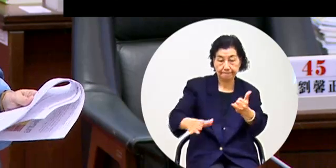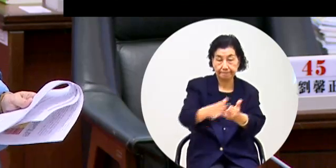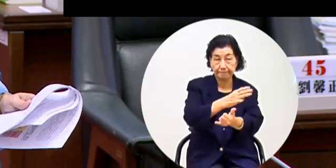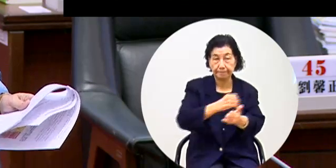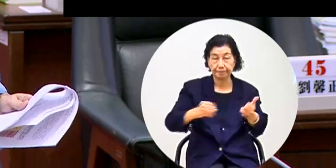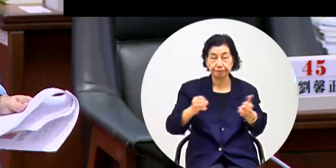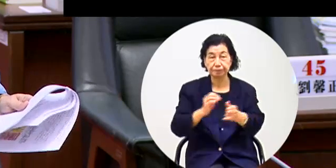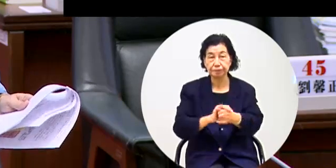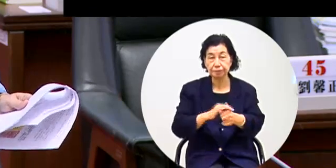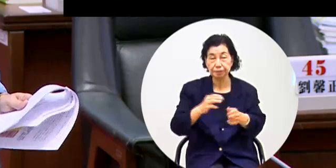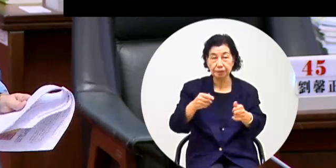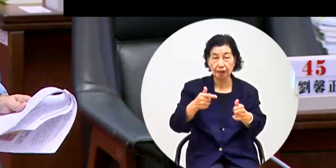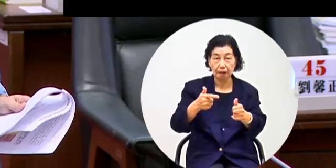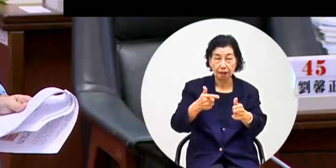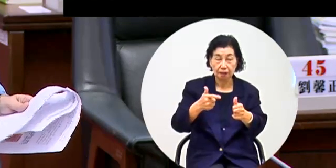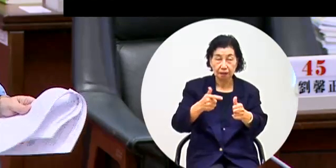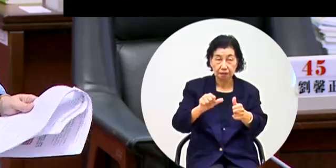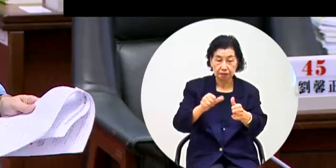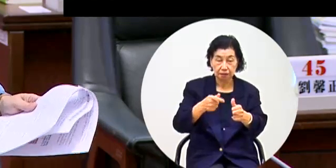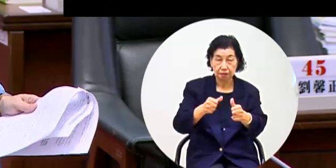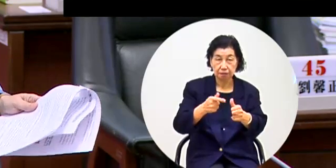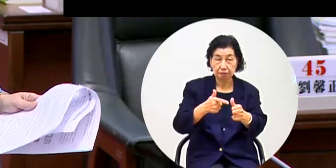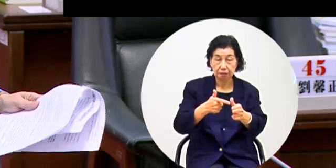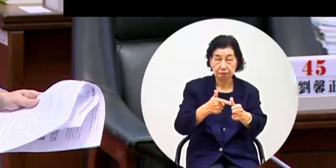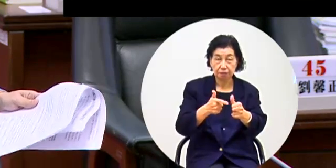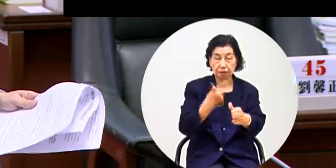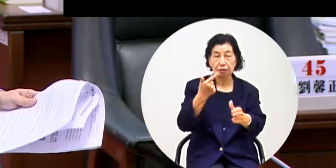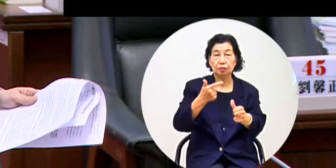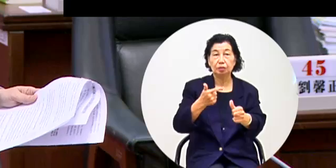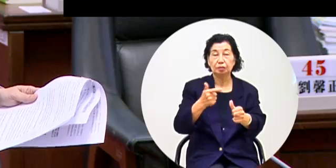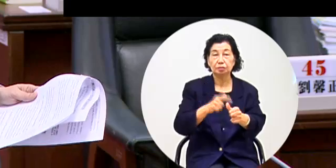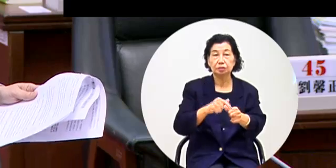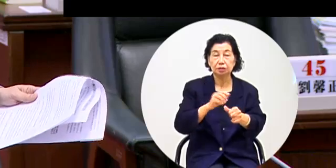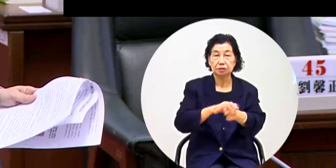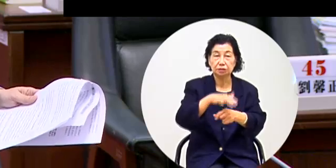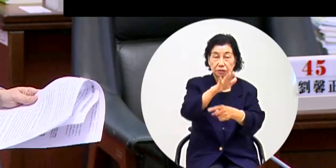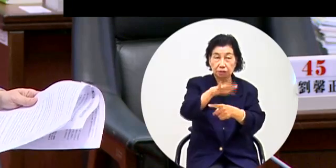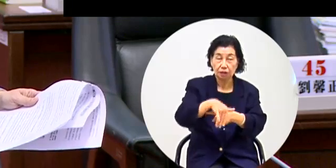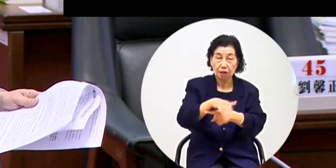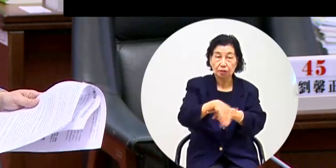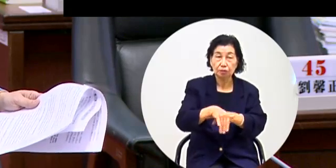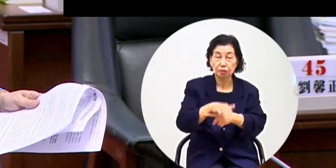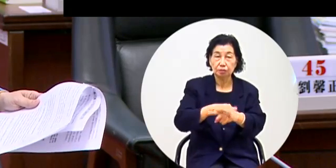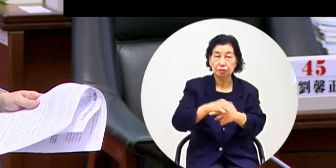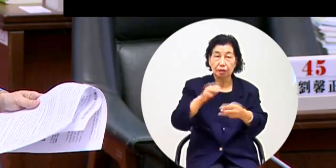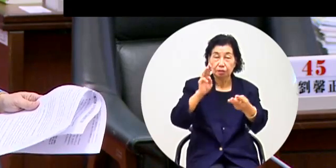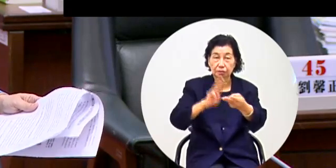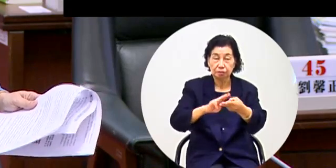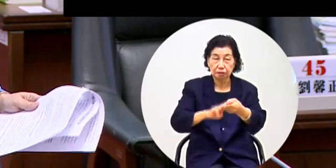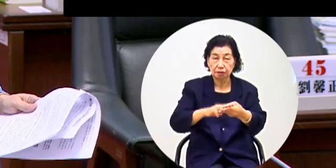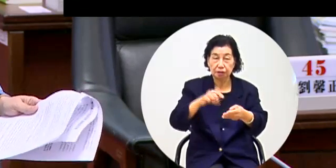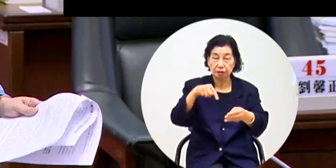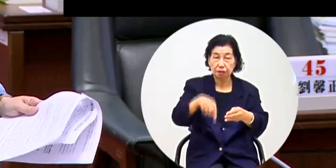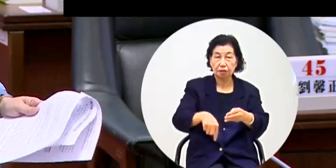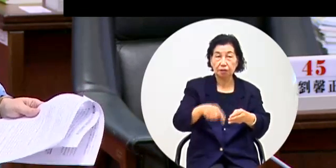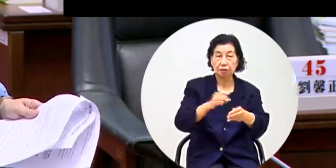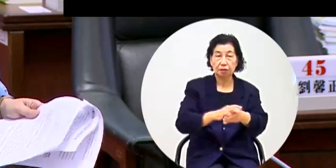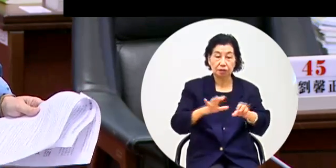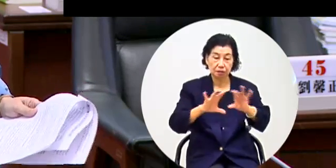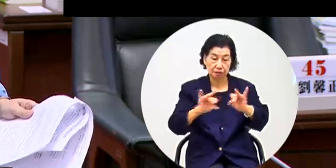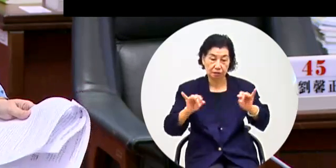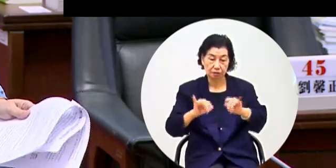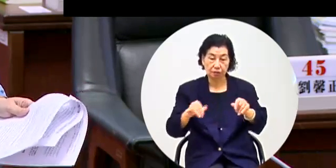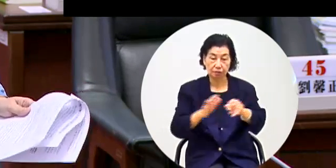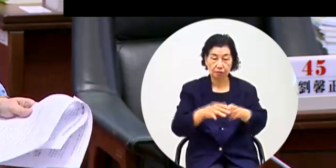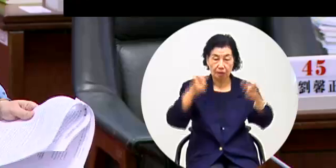是说农地的比例多少的，那高雄市算是多的哎。那高雄市我们有什么样的问题？可能如果我们跟台